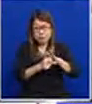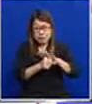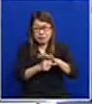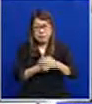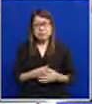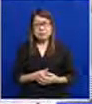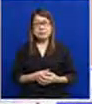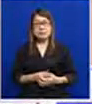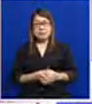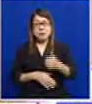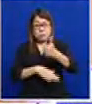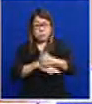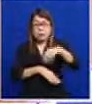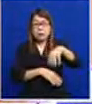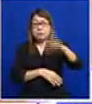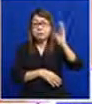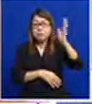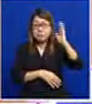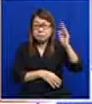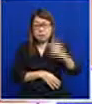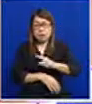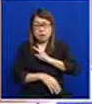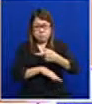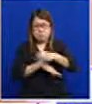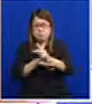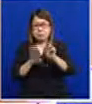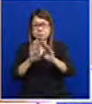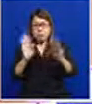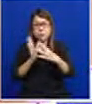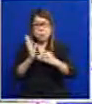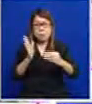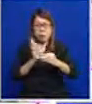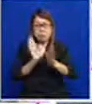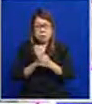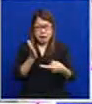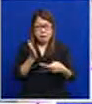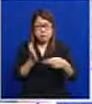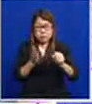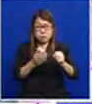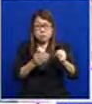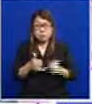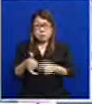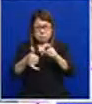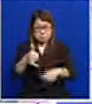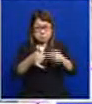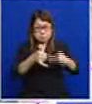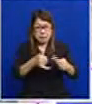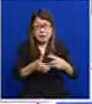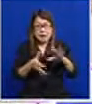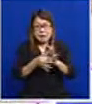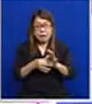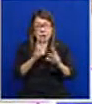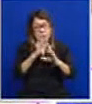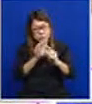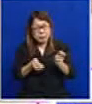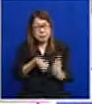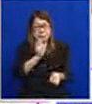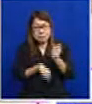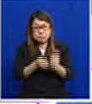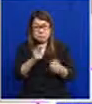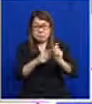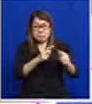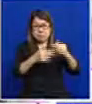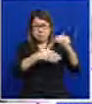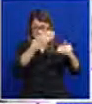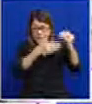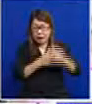นอกจากนี้อธิบดีกรมประชาสัมพันธ์เป็นประธานเปิดการอบรมหลักสูตรพัฒนาทักษะดุริยางคศิลปินและคีตะศิลปินเพื่อเ